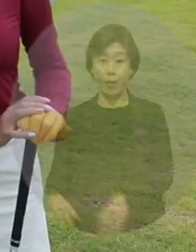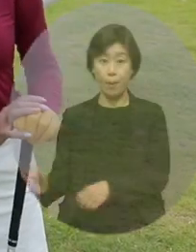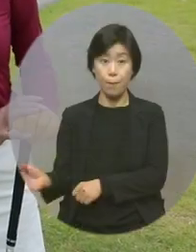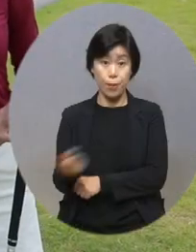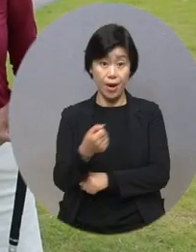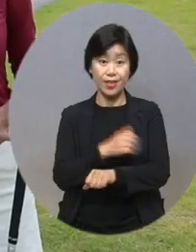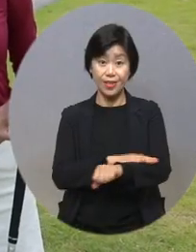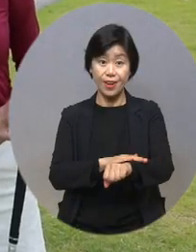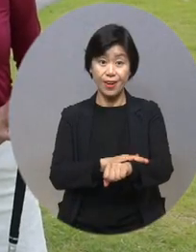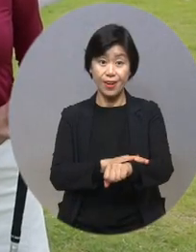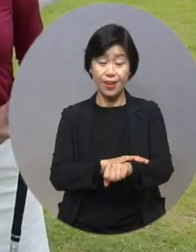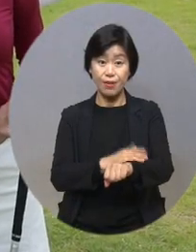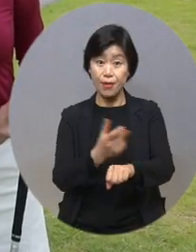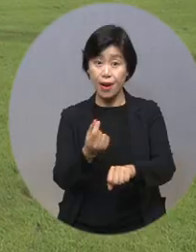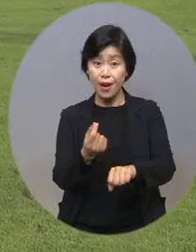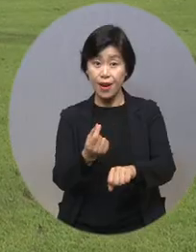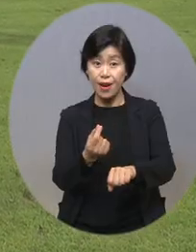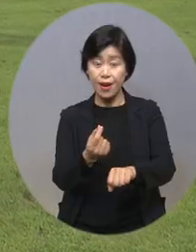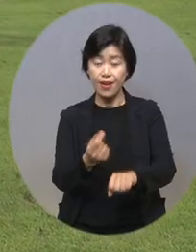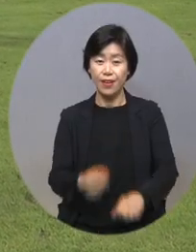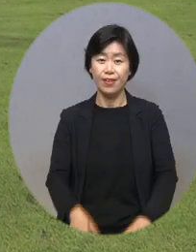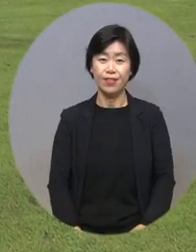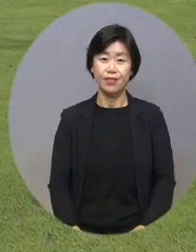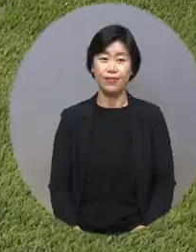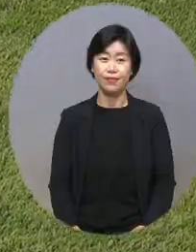굿샷. 샷. 어, 좀만.